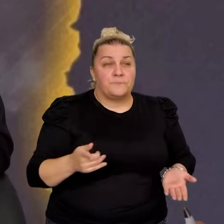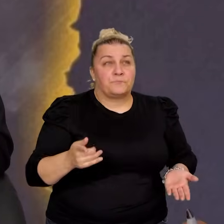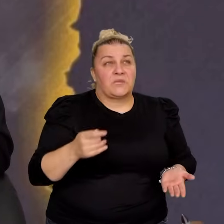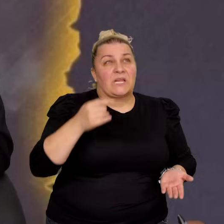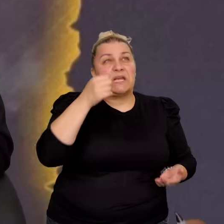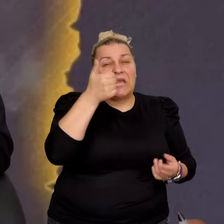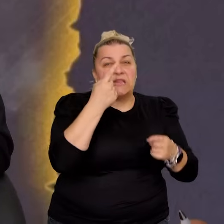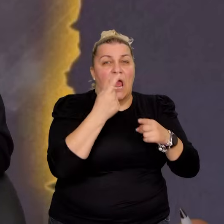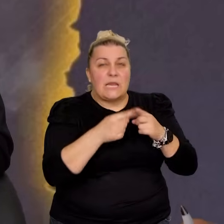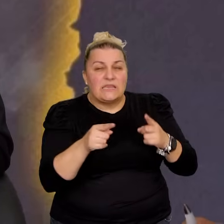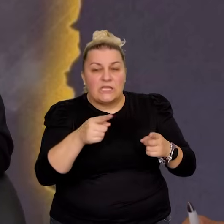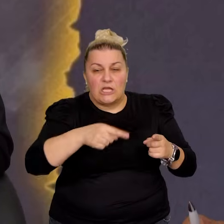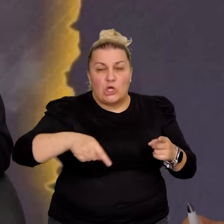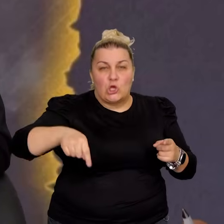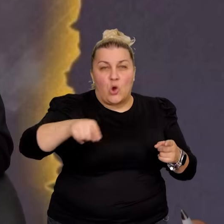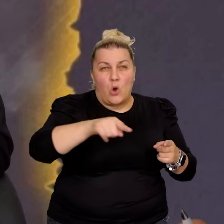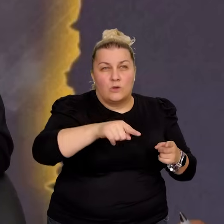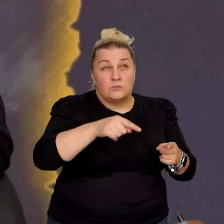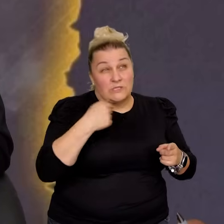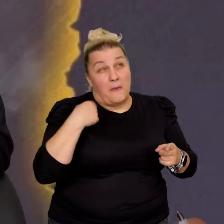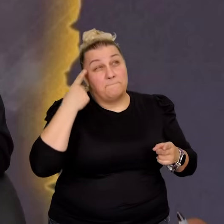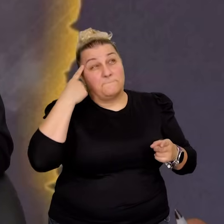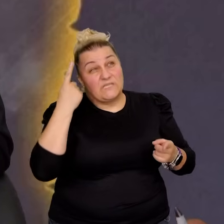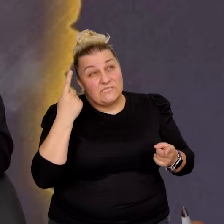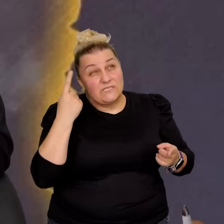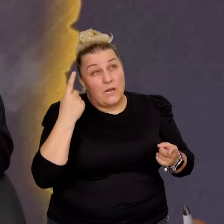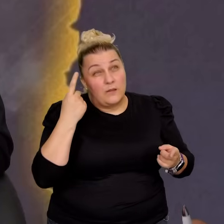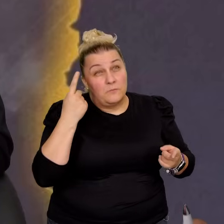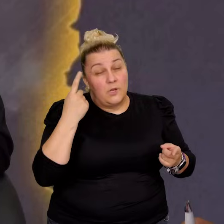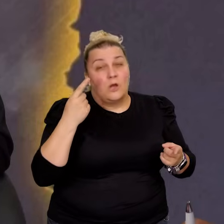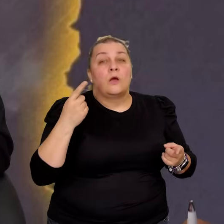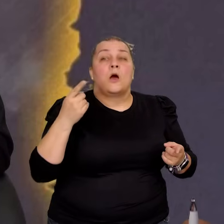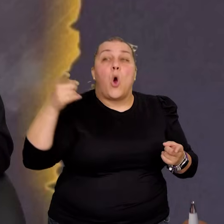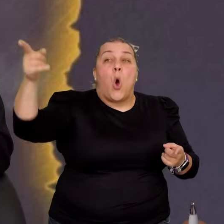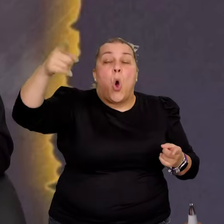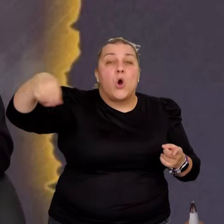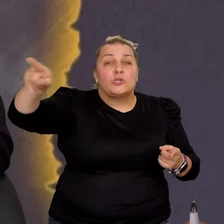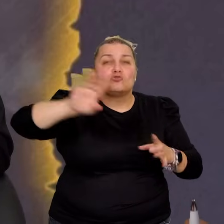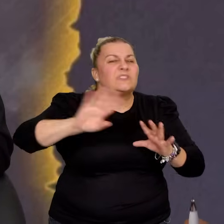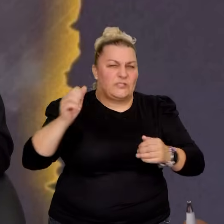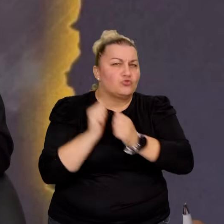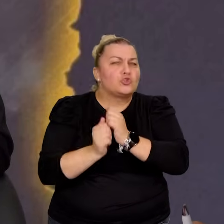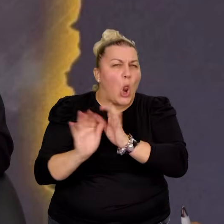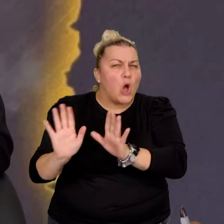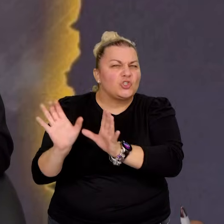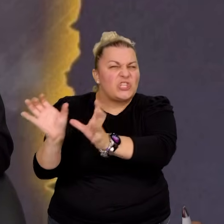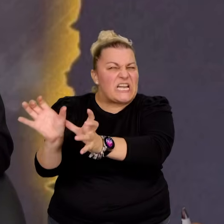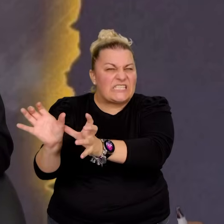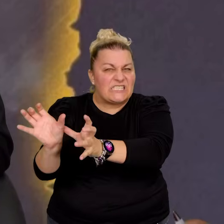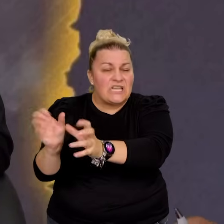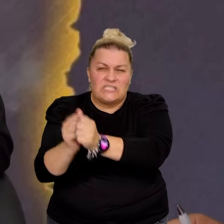je jedan dio, mislim, ne izvajam njih, oni su svi zločinci za mene, ali jedan dio je